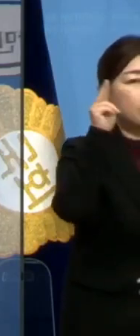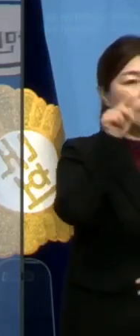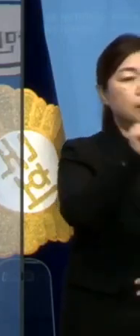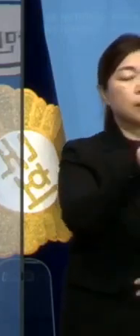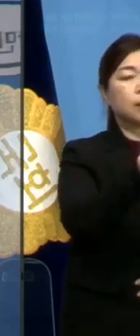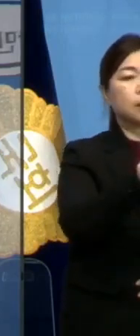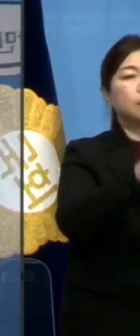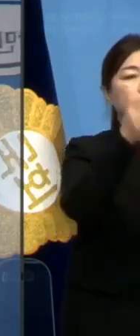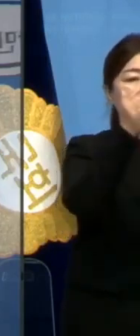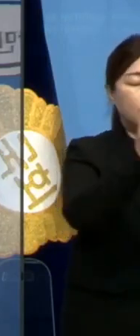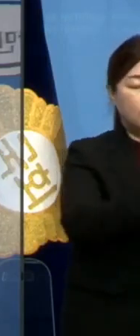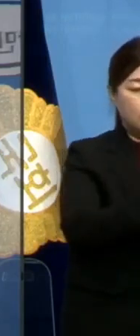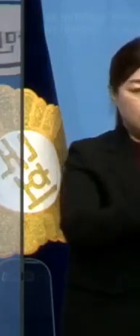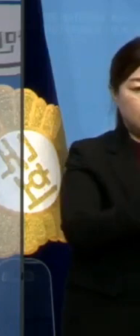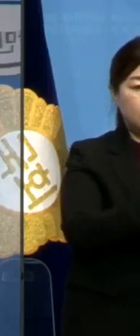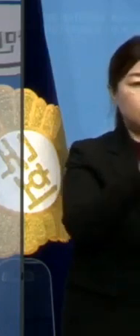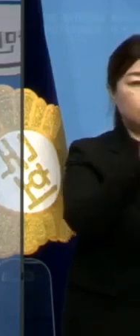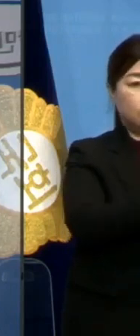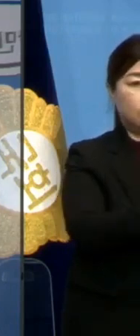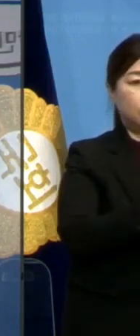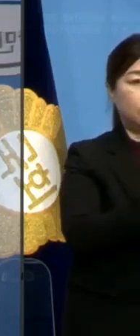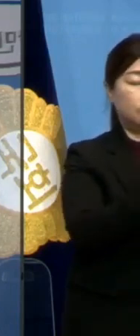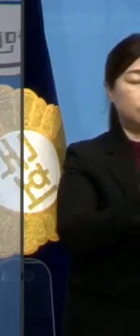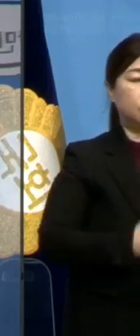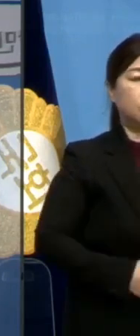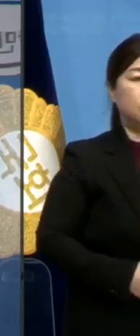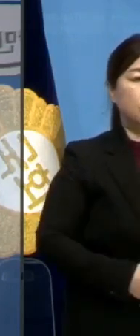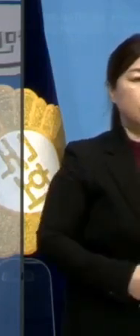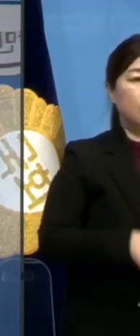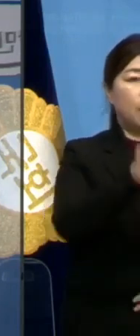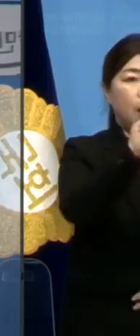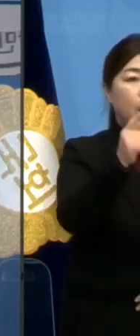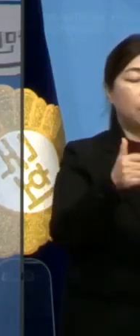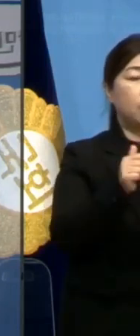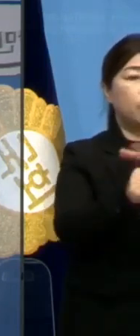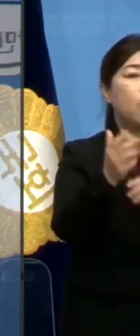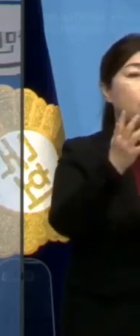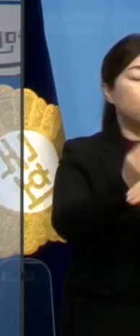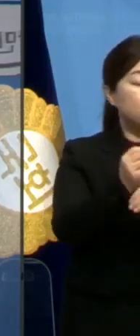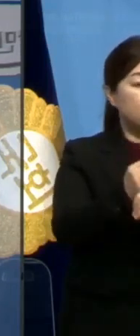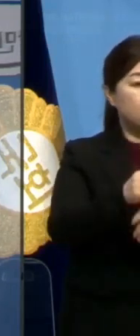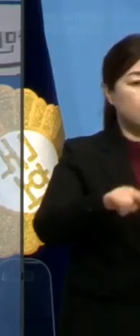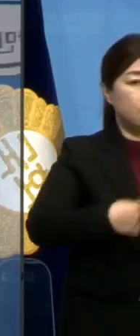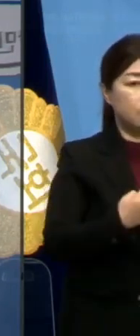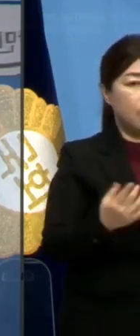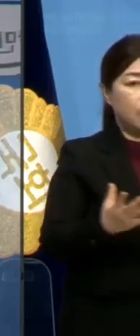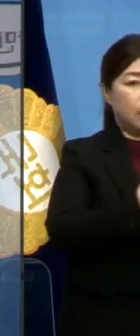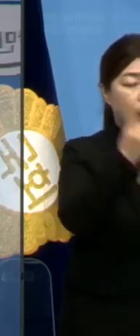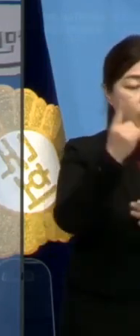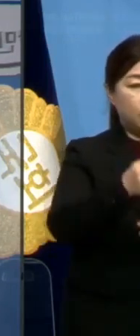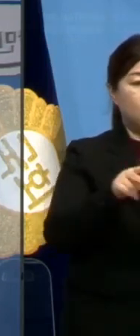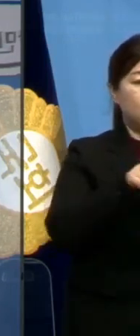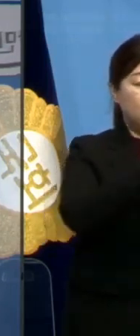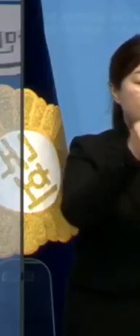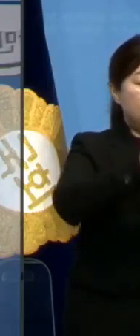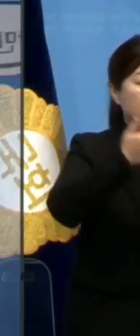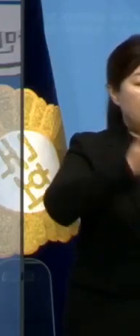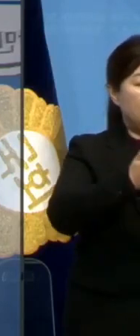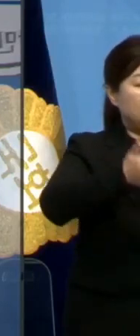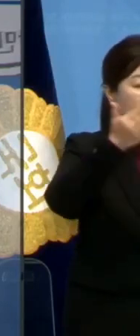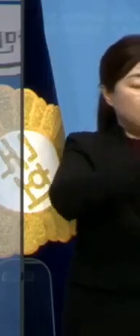결과를 초래할 수 있습니다 언제 안철수 대표가 자신을 단일후보로 만들어 달라고